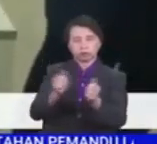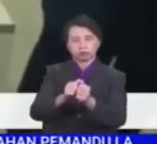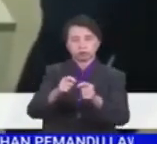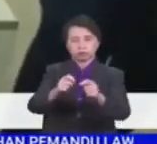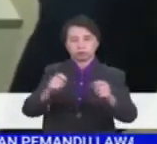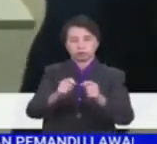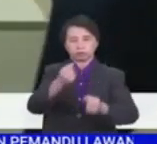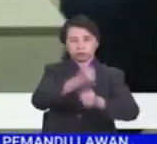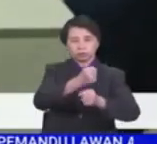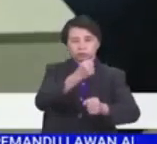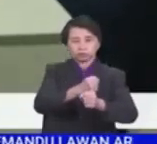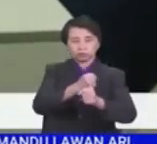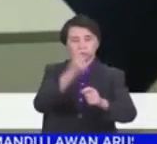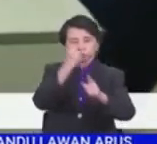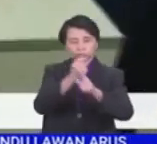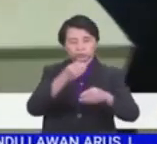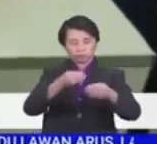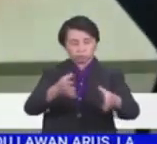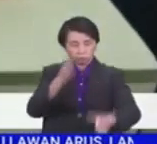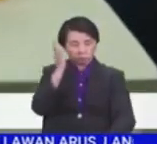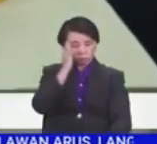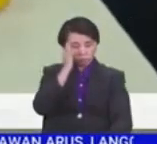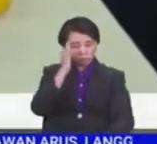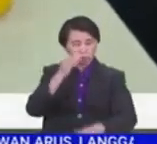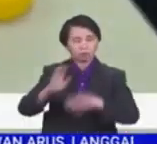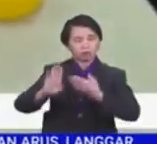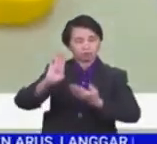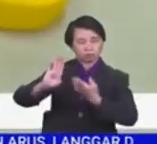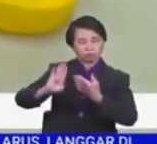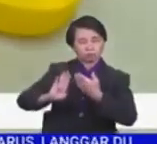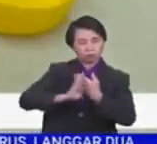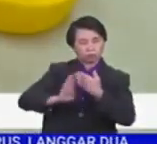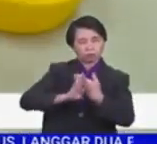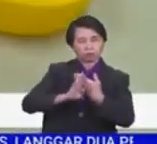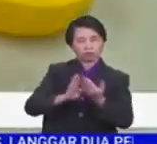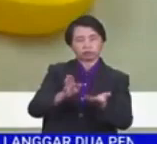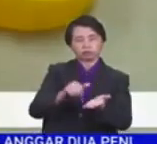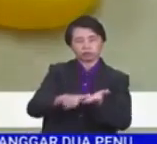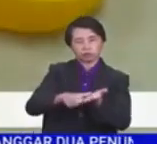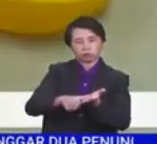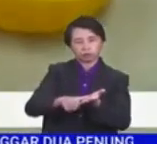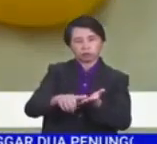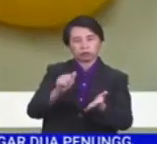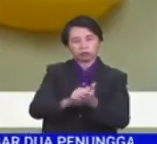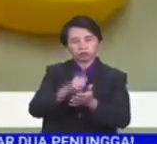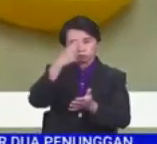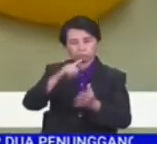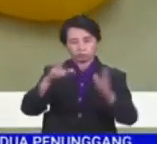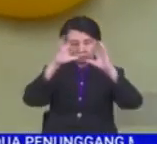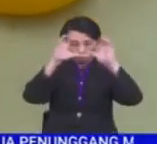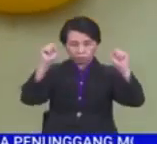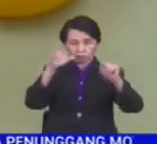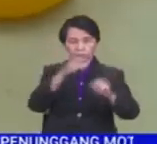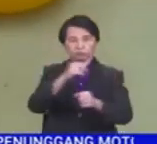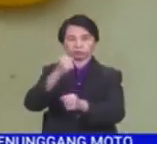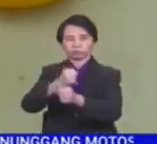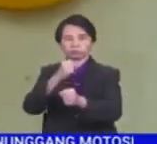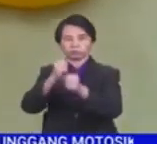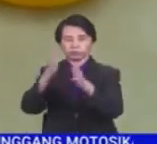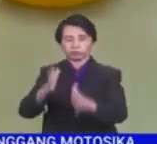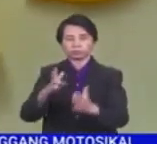di tempat kerja yang bertujuan memberi pengetahuan mengenai bahaya penyalahgunaan dada dan substance kepada majikan dan pekerja